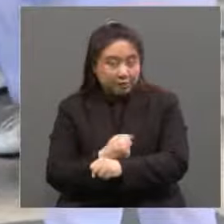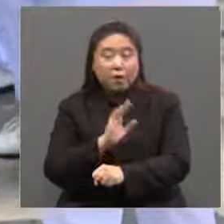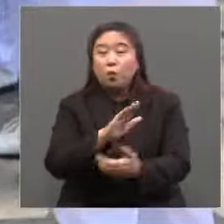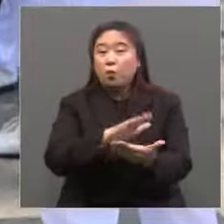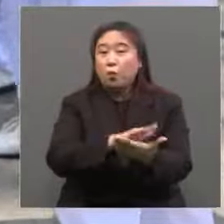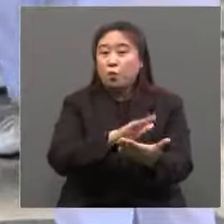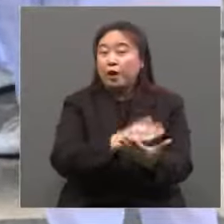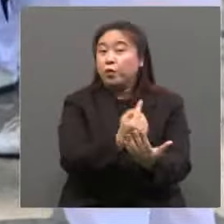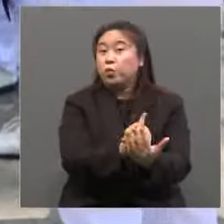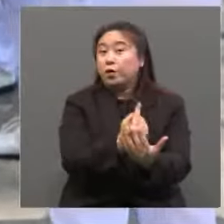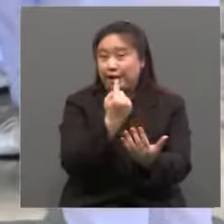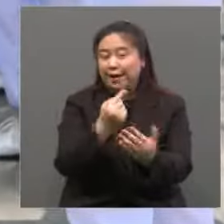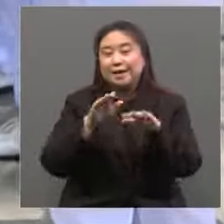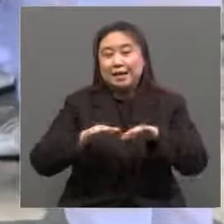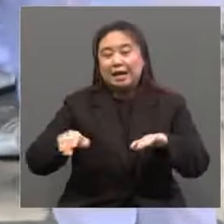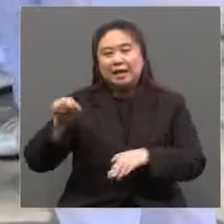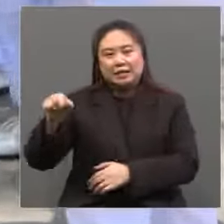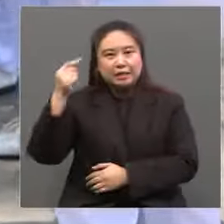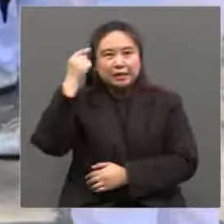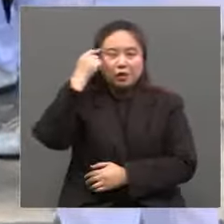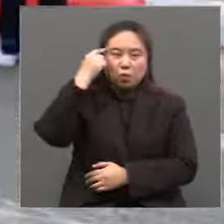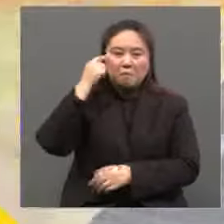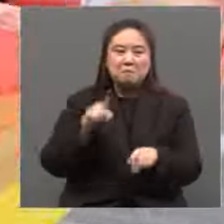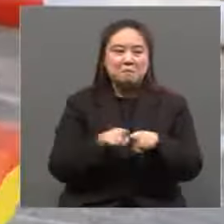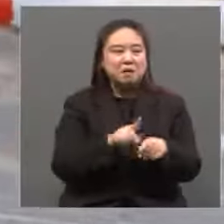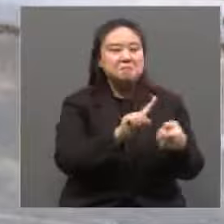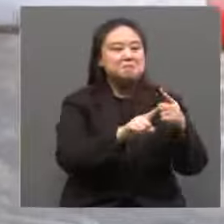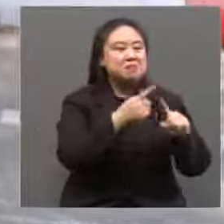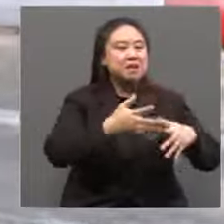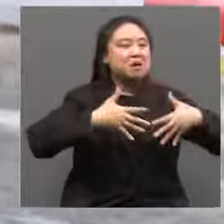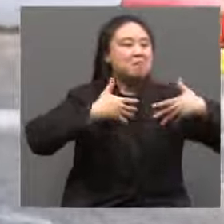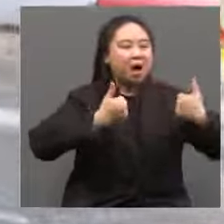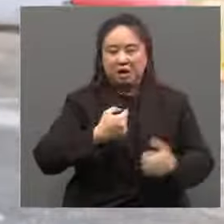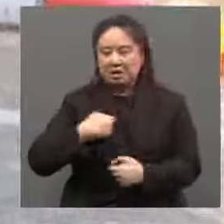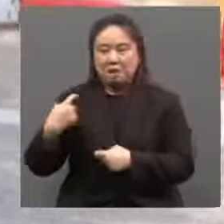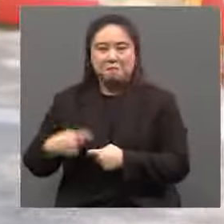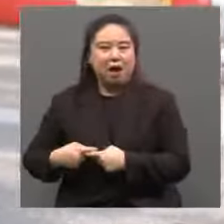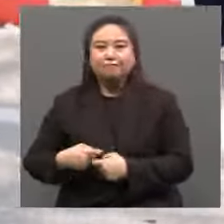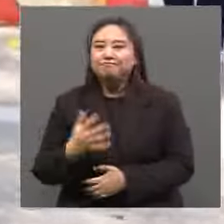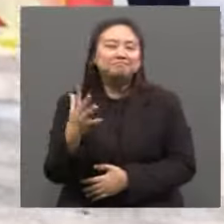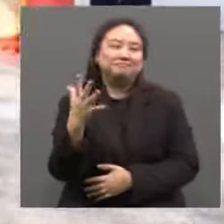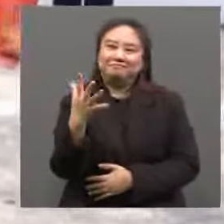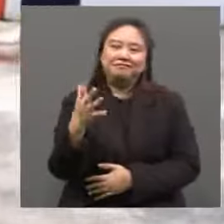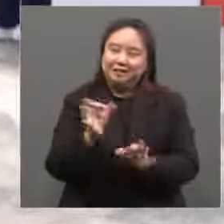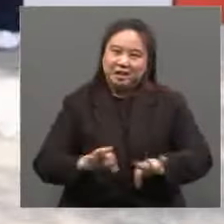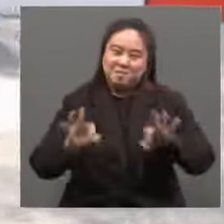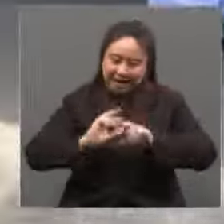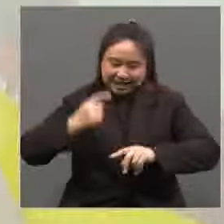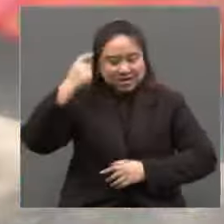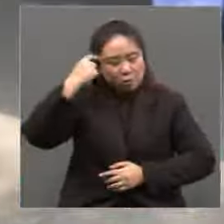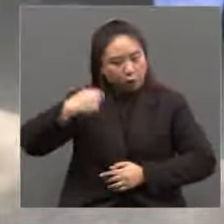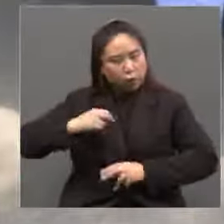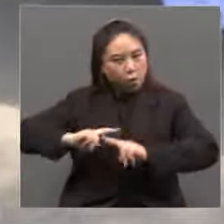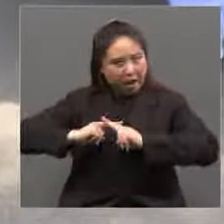งเรียนน้องๆกลุ่มนี้ไม่ได้คิดว่าเป็นการเสียเปรียบนักเรียนคนอื่นแต่กลับคิดว่าเป็นประโยชน์ต่อตนเองมากกว่าด้วยซ้ำไป